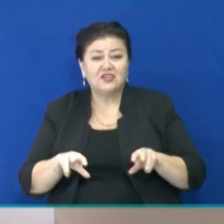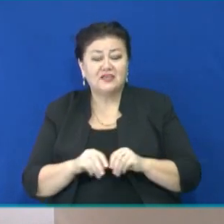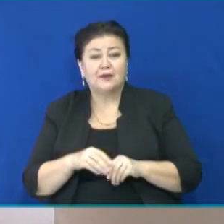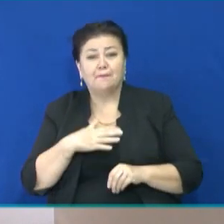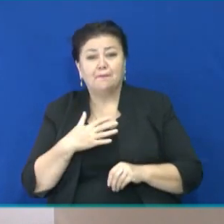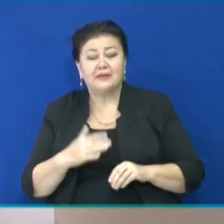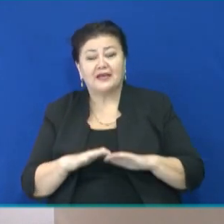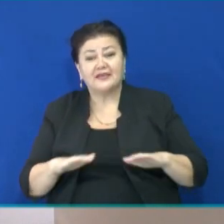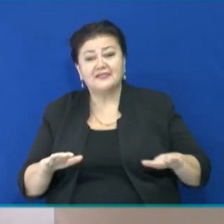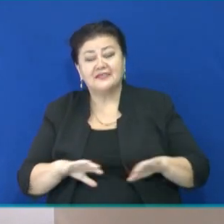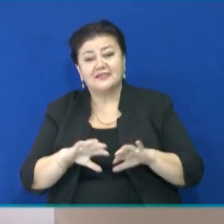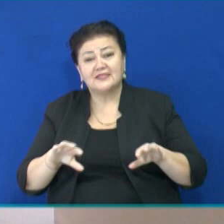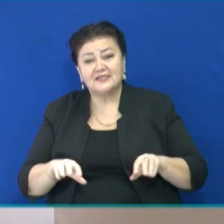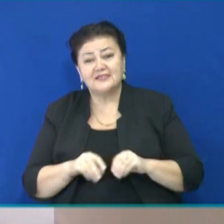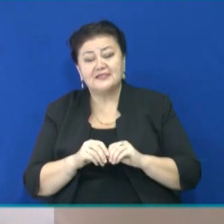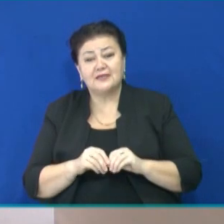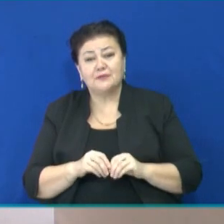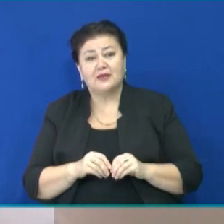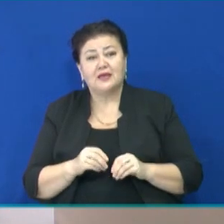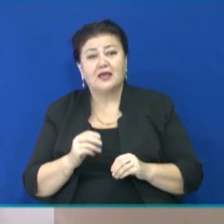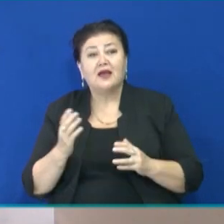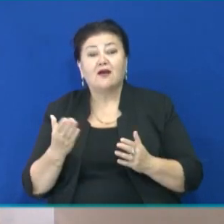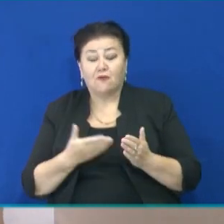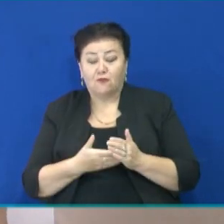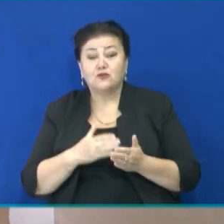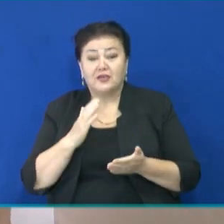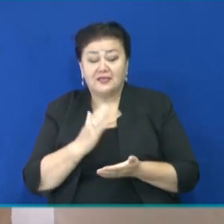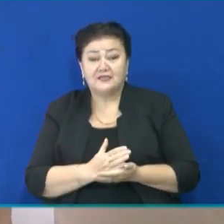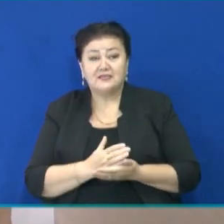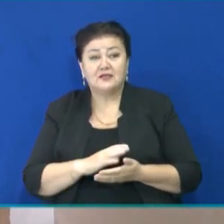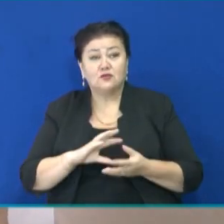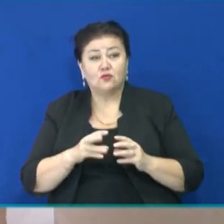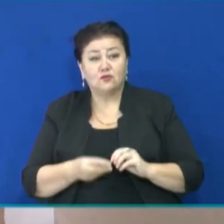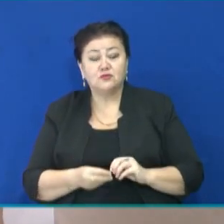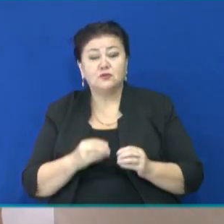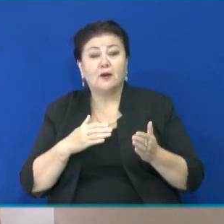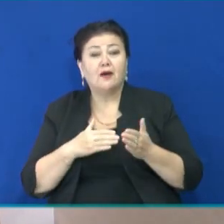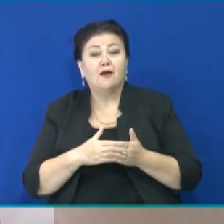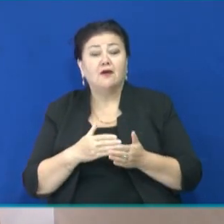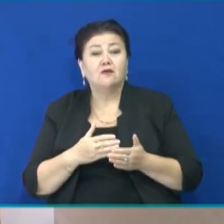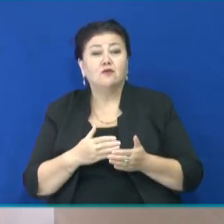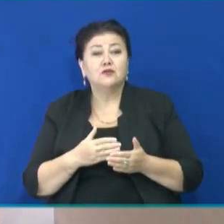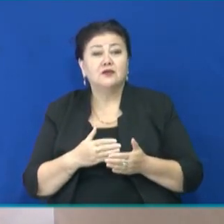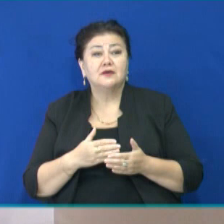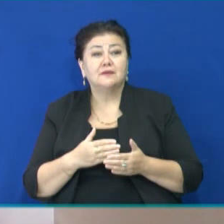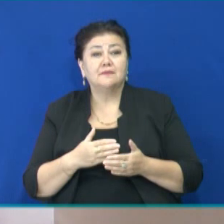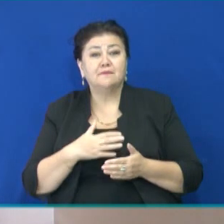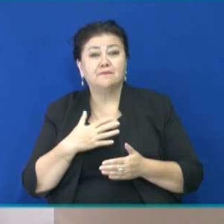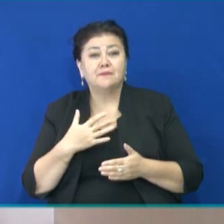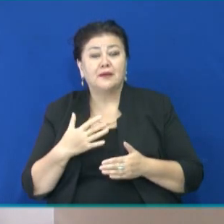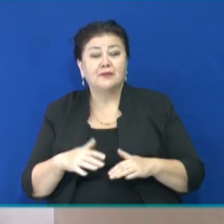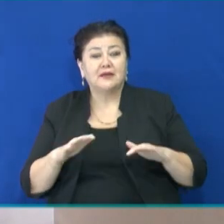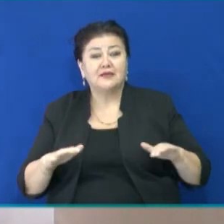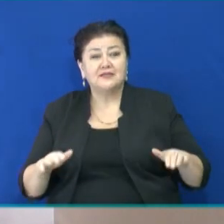көп балалы отбасылар бар, оларға квота бөлінген. Бірақ жалпы квота бізде көп балалы отбасыға